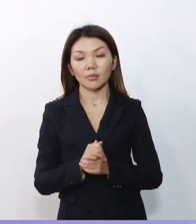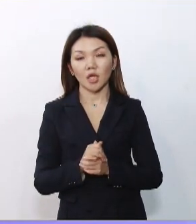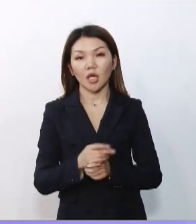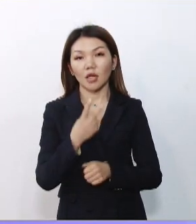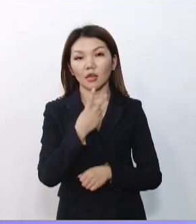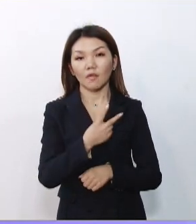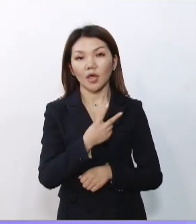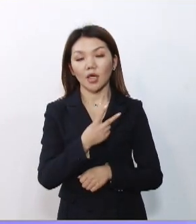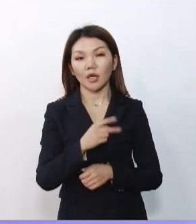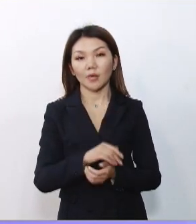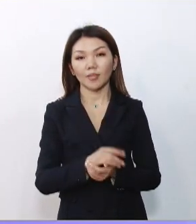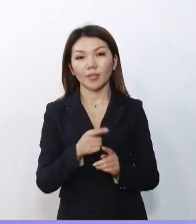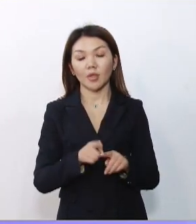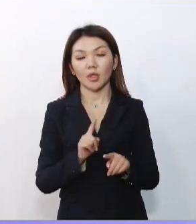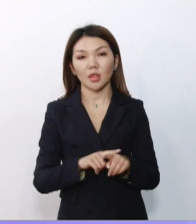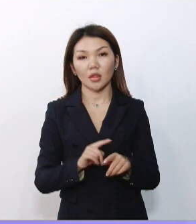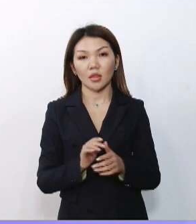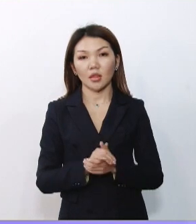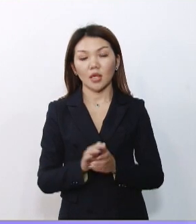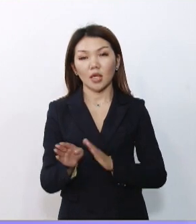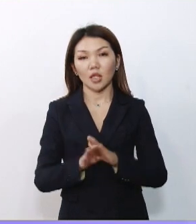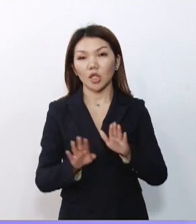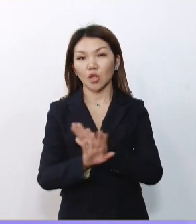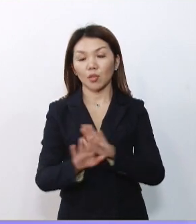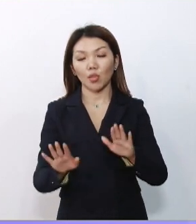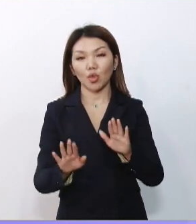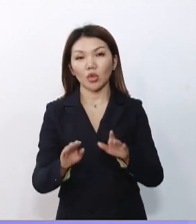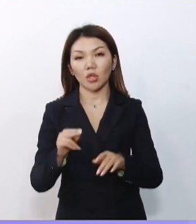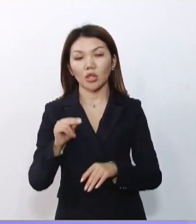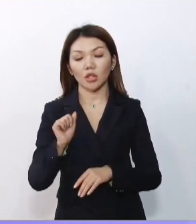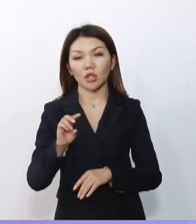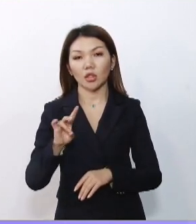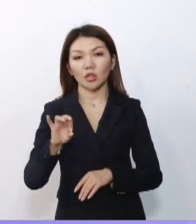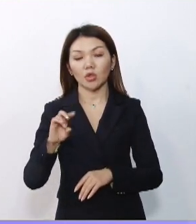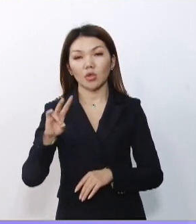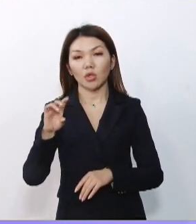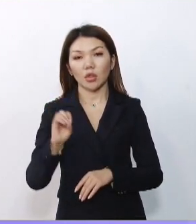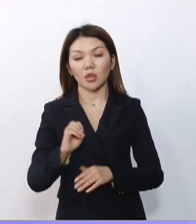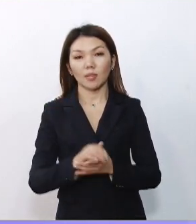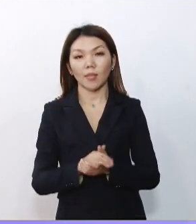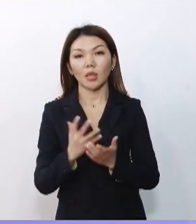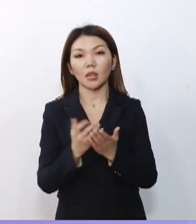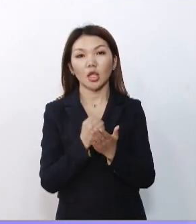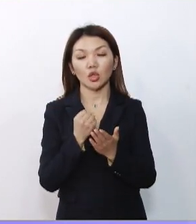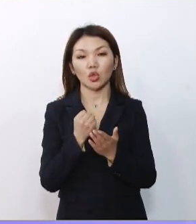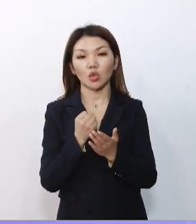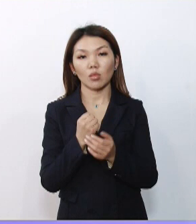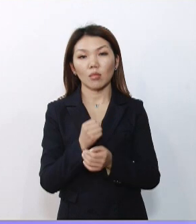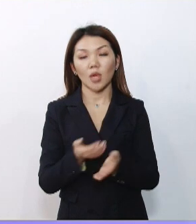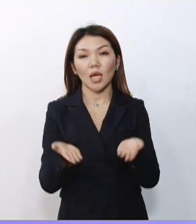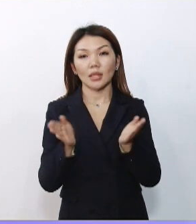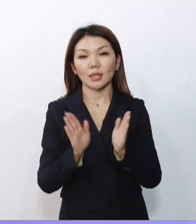2 – это значение неполного частного. Найдем